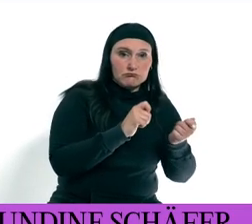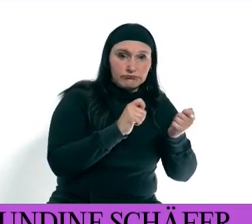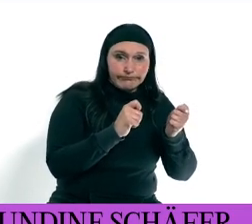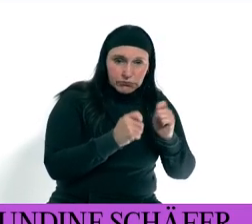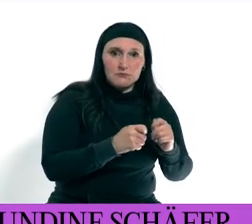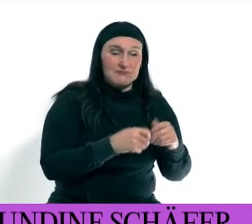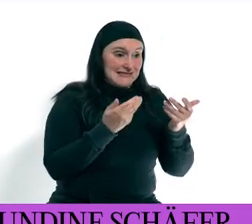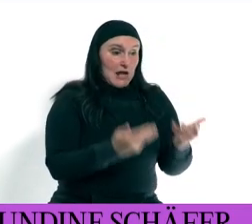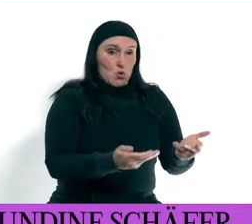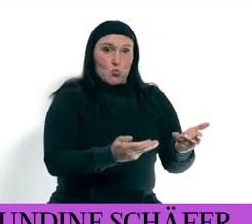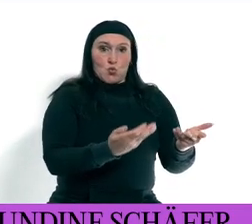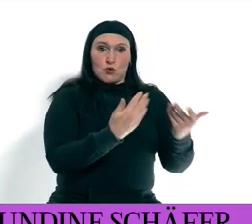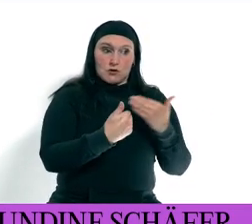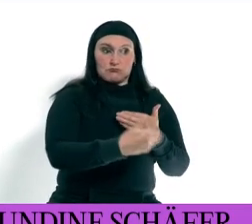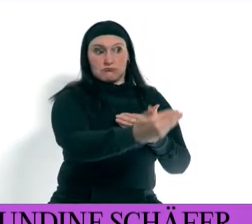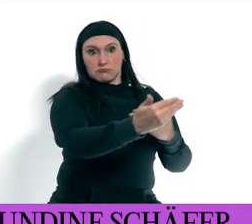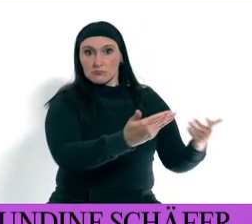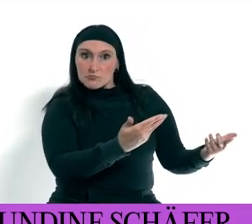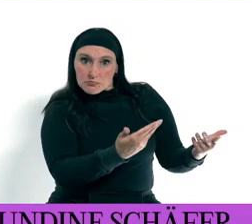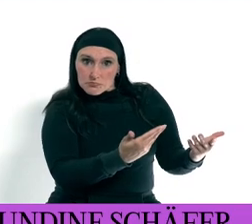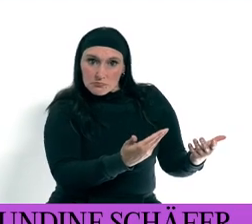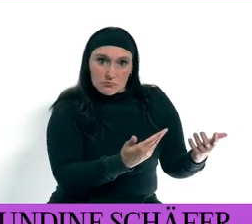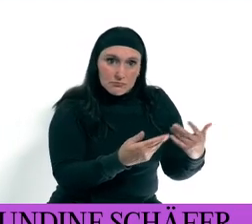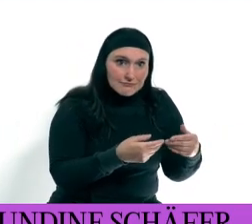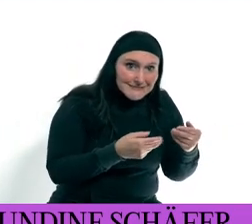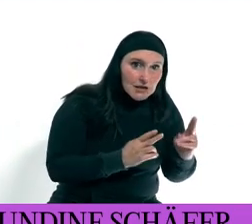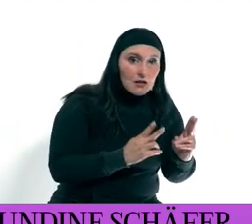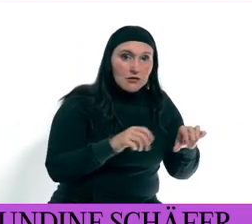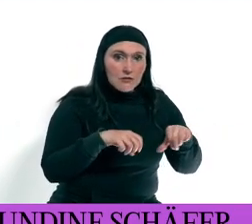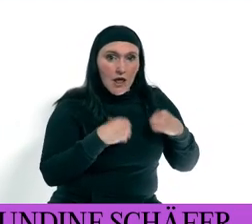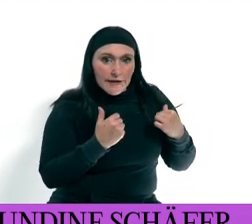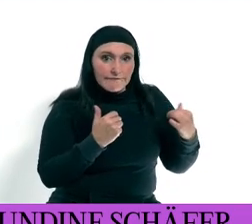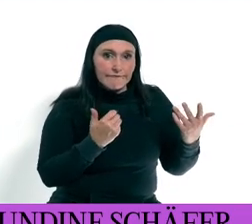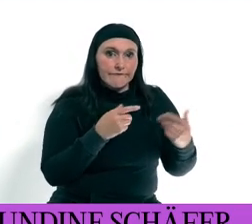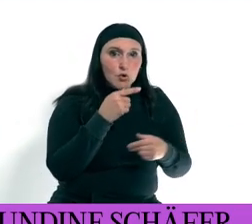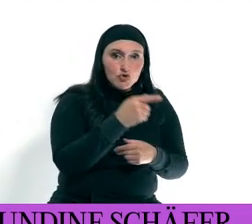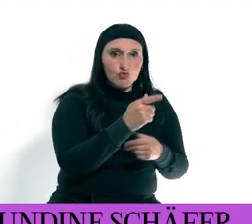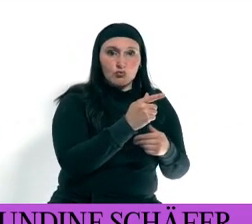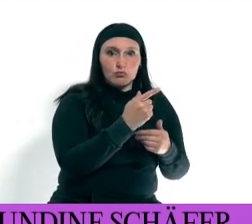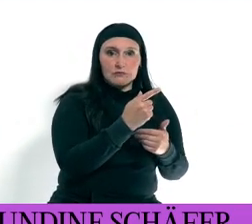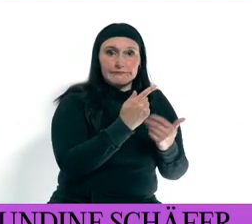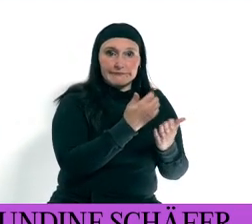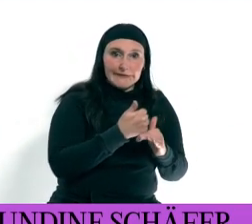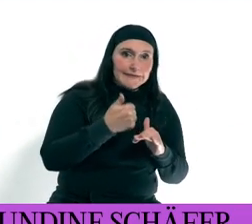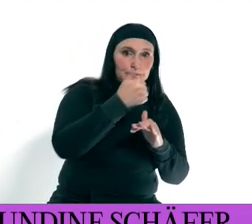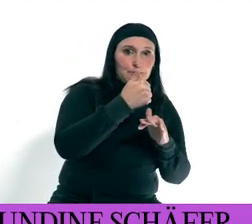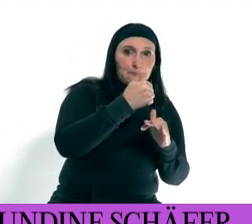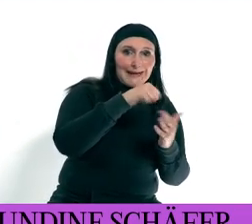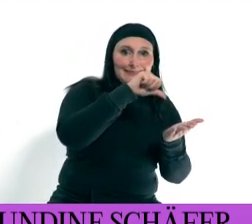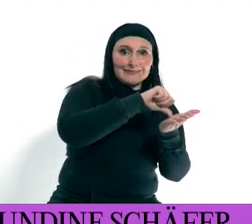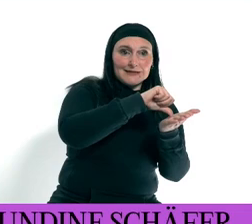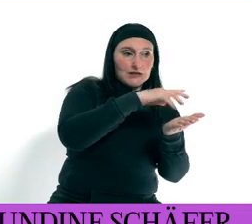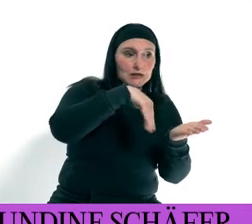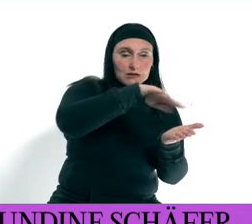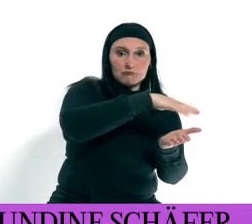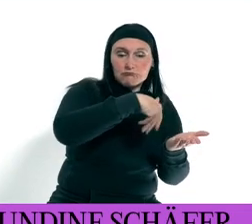Jahren geändert? Was war damals nötig? Was ist heute nötig, um den Anschluss ans Leben in Dhaka nicht zu